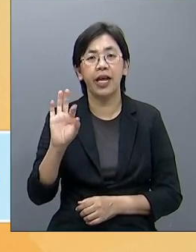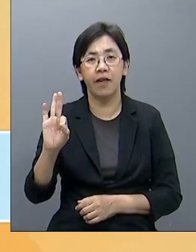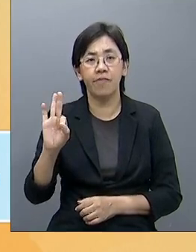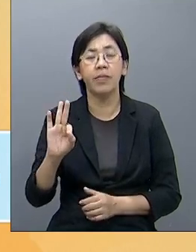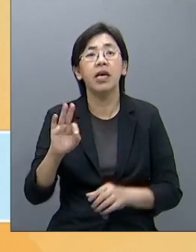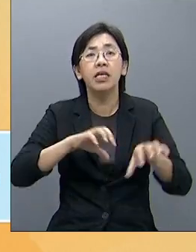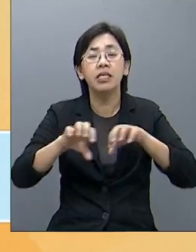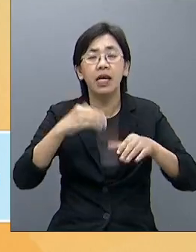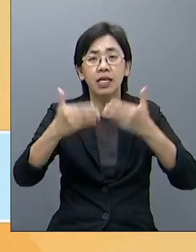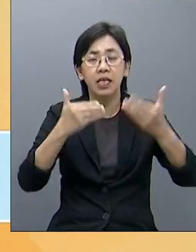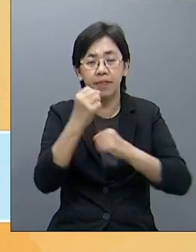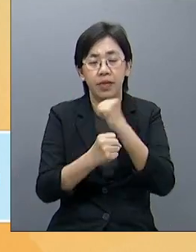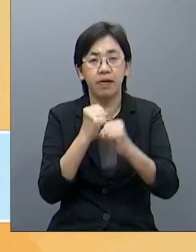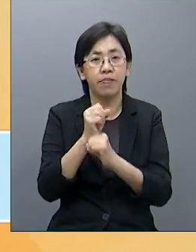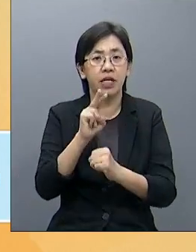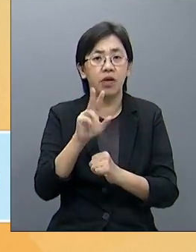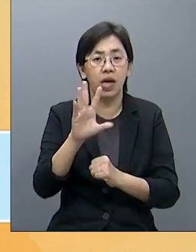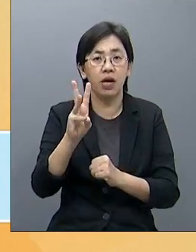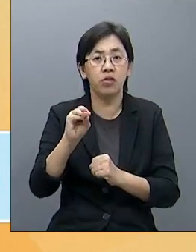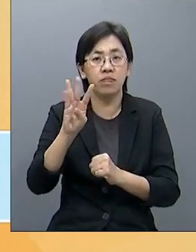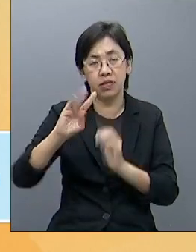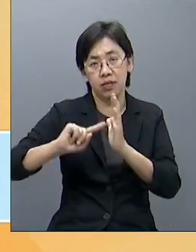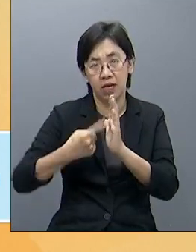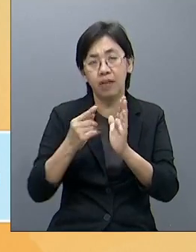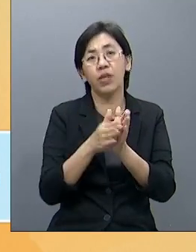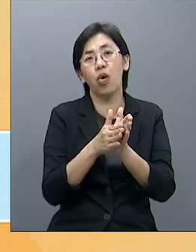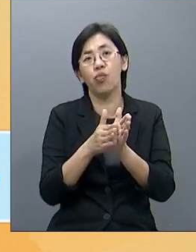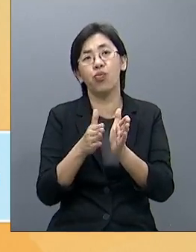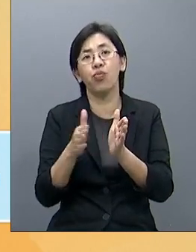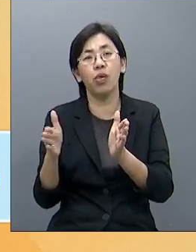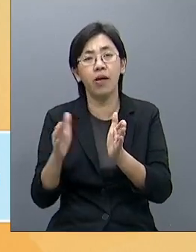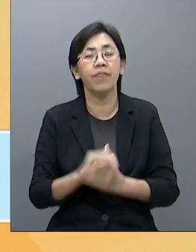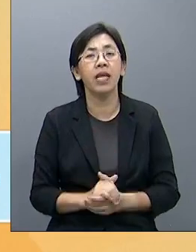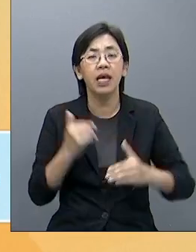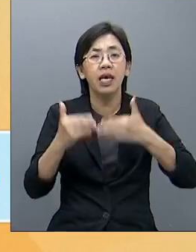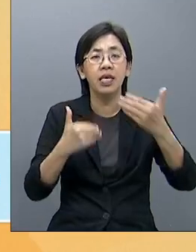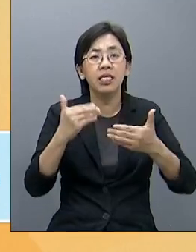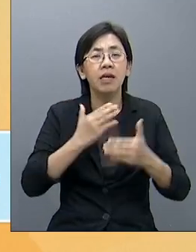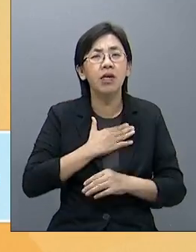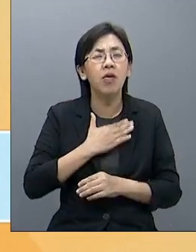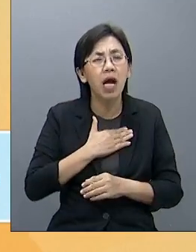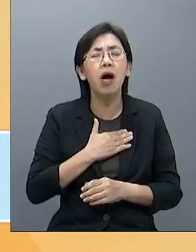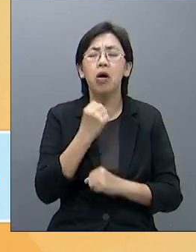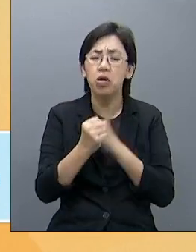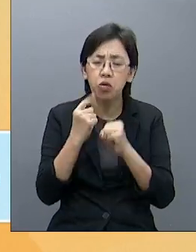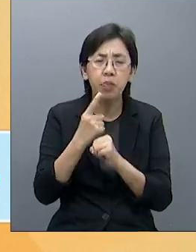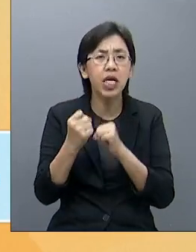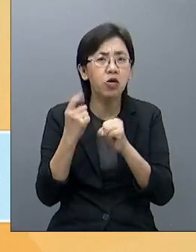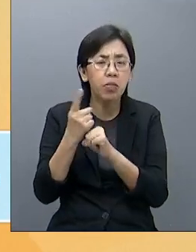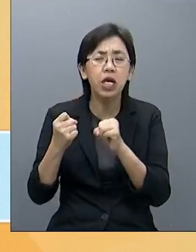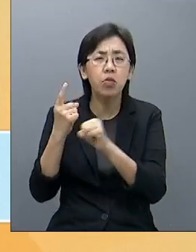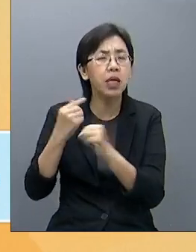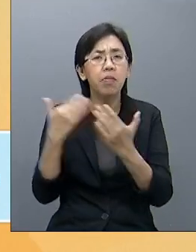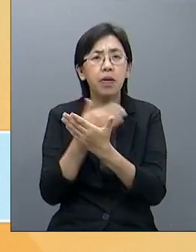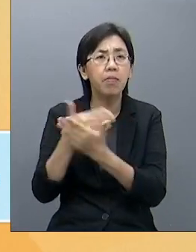เราเริมจัดตั้แต่ปี 2564 นะครับซึงงานนี้เราจัดจๆแลวเราเปี่ยนตีมทๆปีแต่วาคอนเซ็ป์หกของงาน